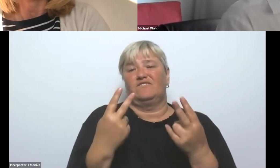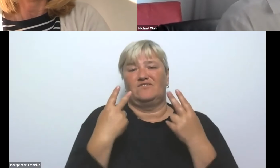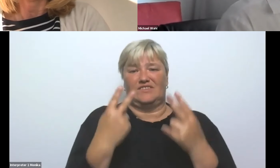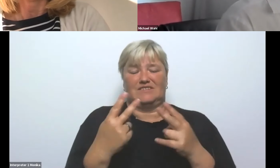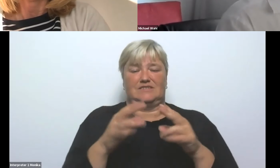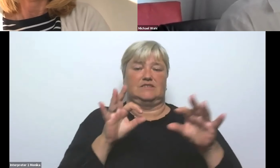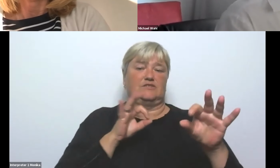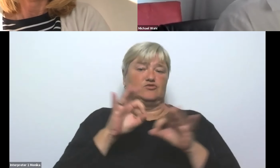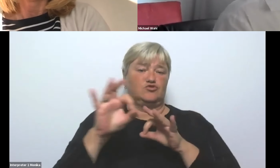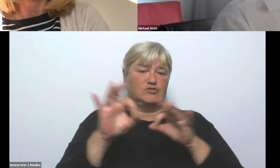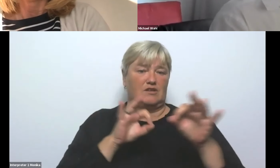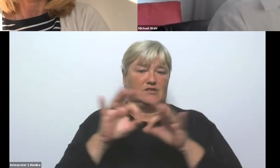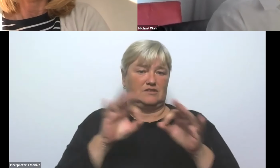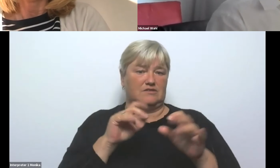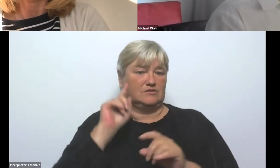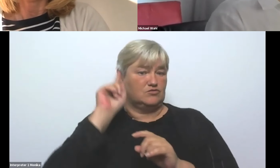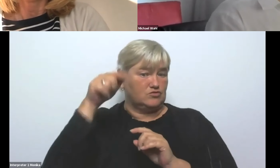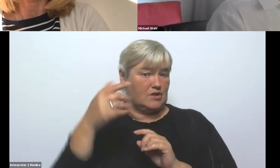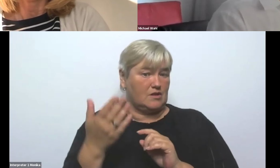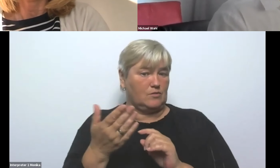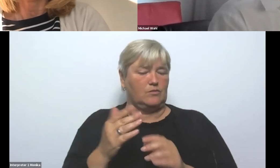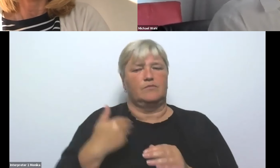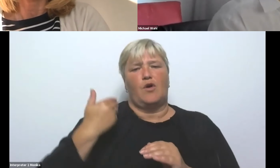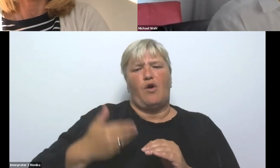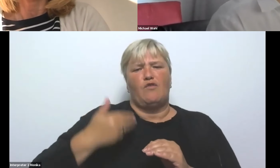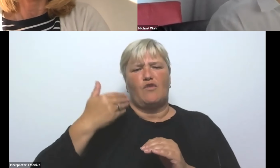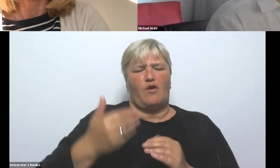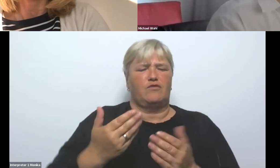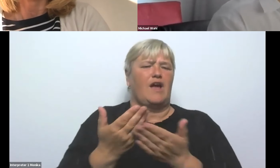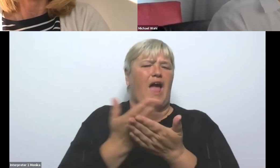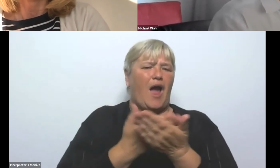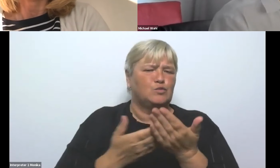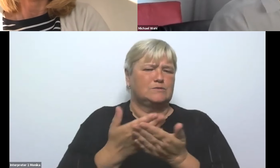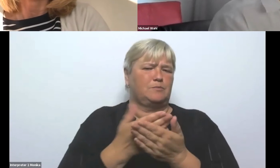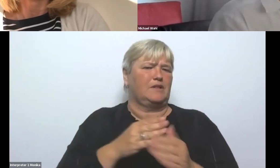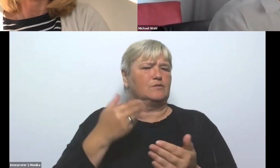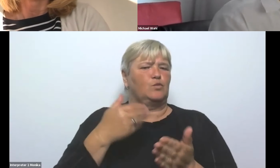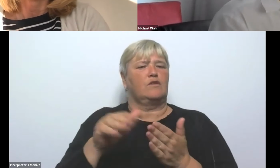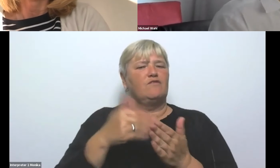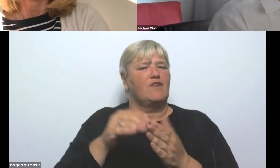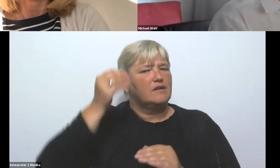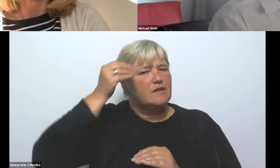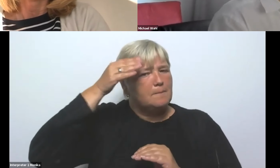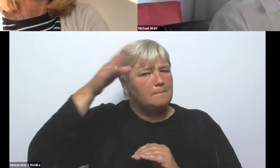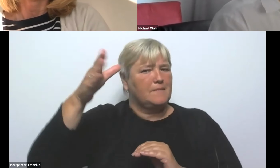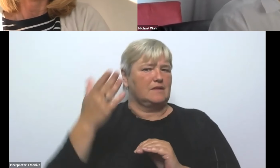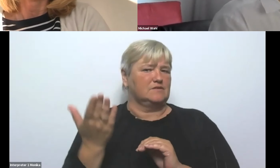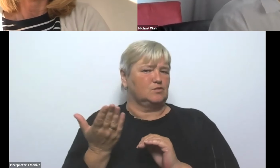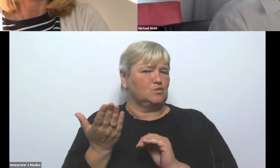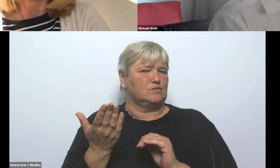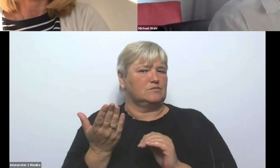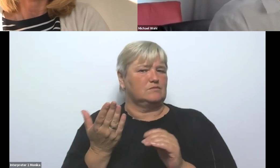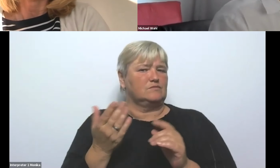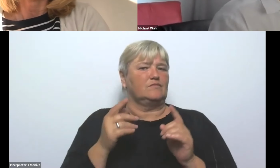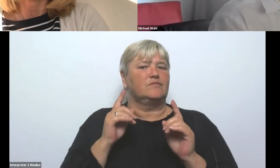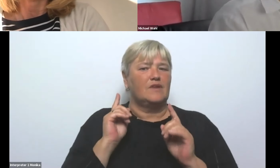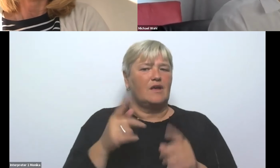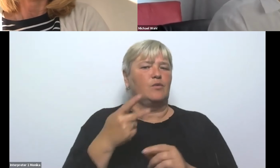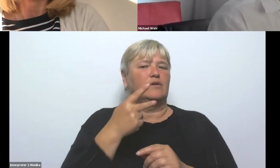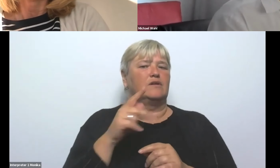strategisch klug. Dann hatten wir ganz oft das Thema Ausbildung und Weiterbildung. Gerade zuletzt auch nochmal von Klaus